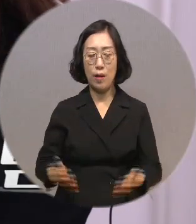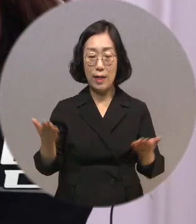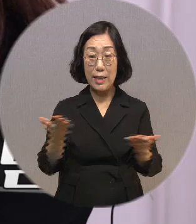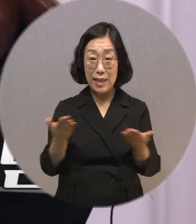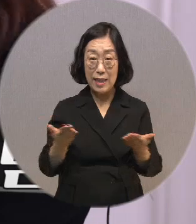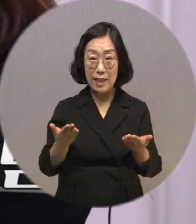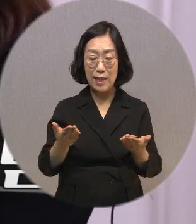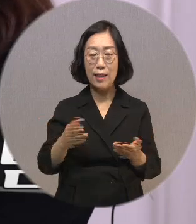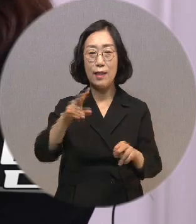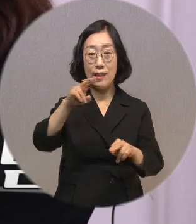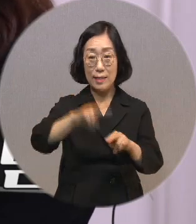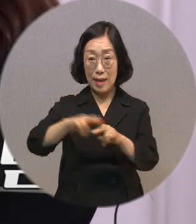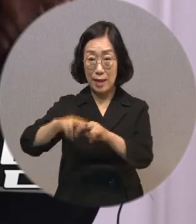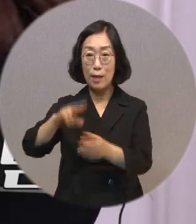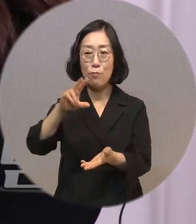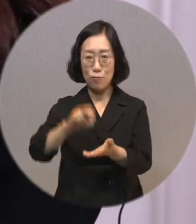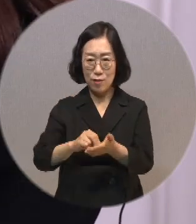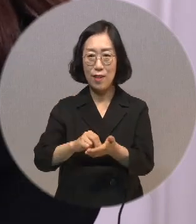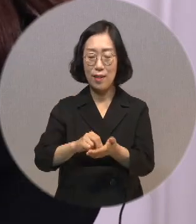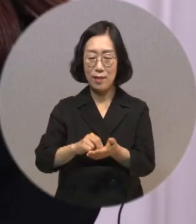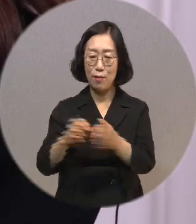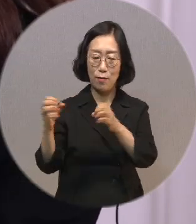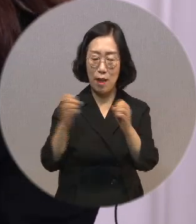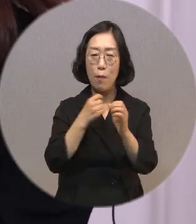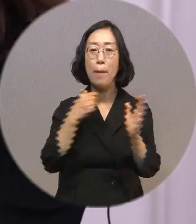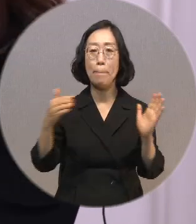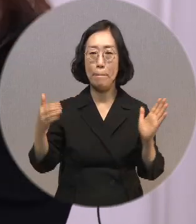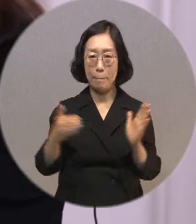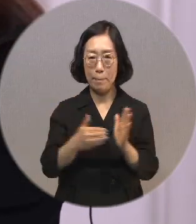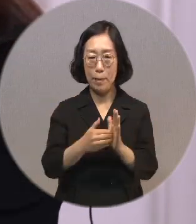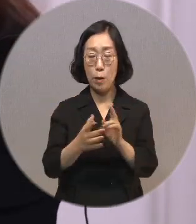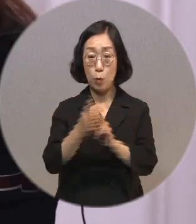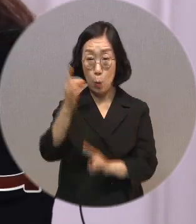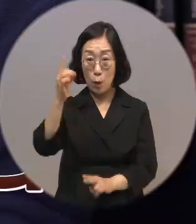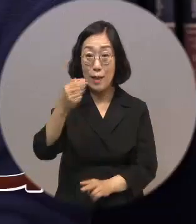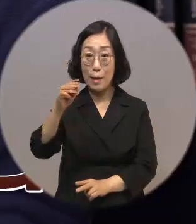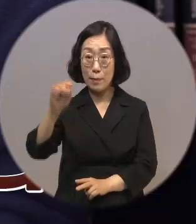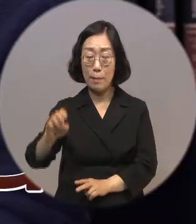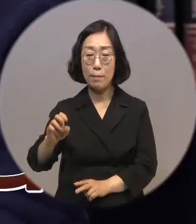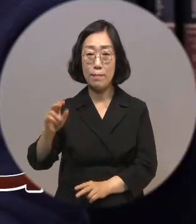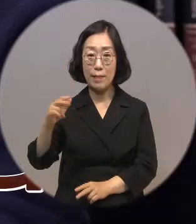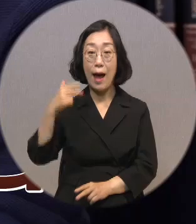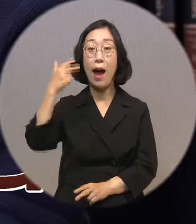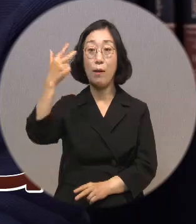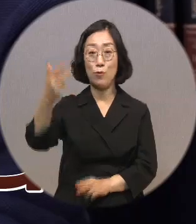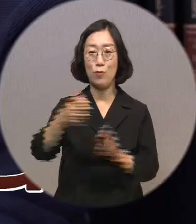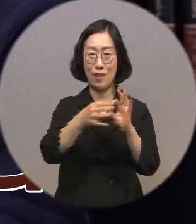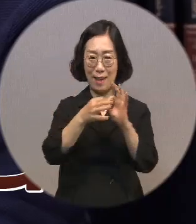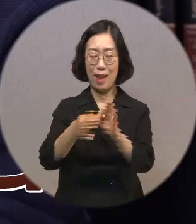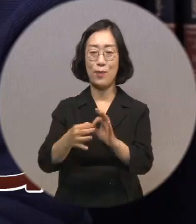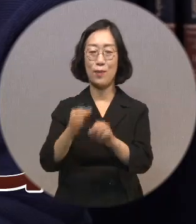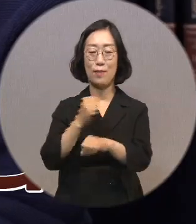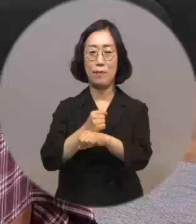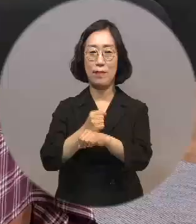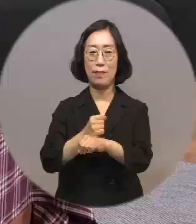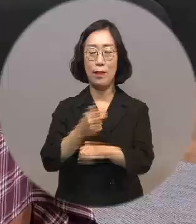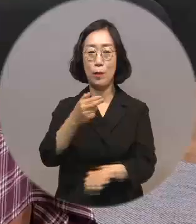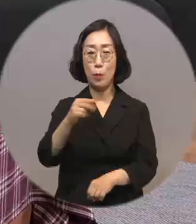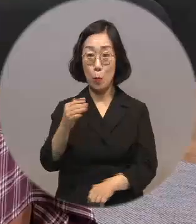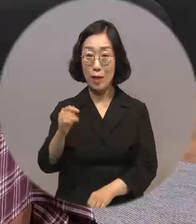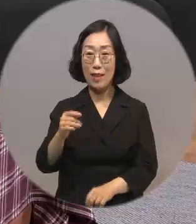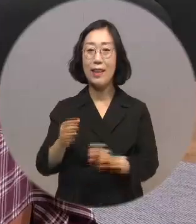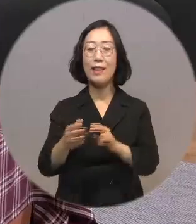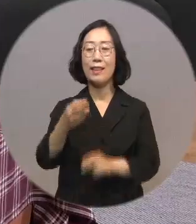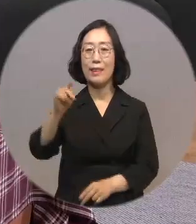대해서 정말 가감 없이 많이 들어볼 수 있는 그런 시간이었습니다. 통일 담담은 다음 주에 더 허심탄회한 이야기로 돌아오겠습니다. 통일